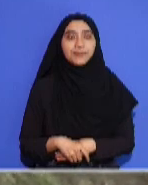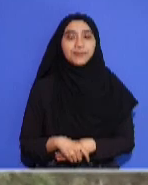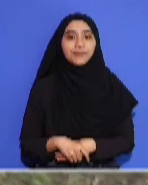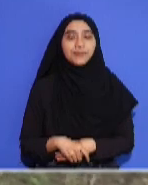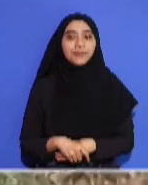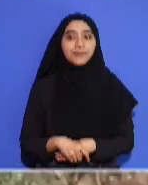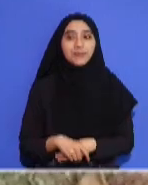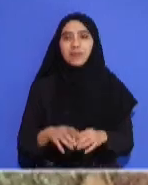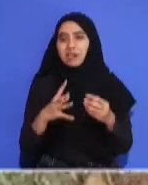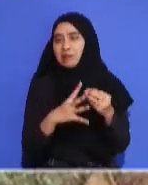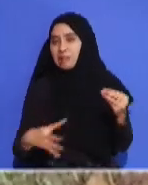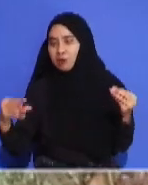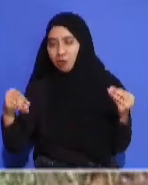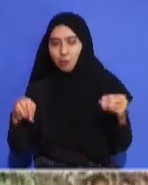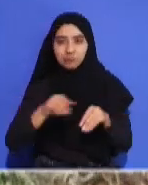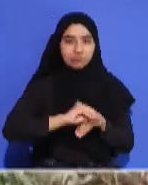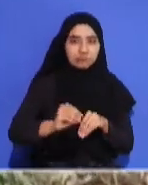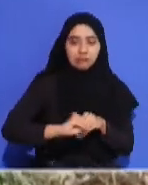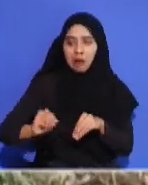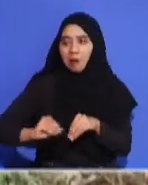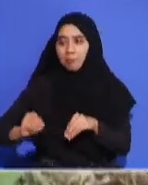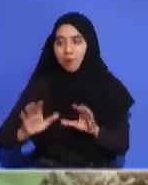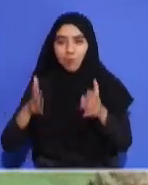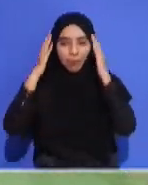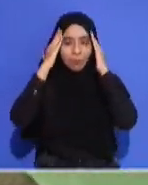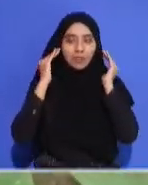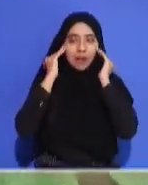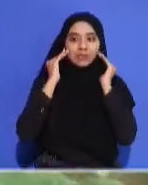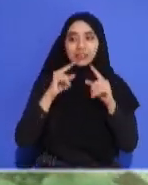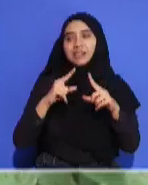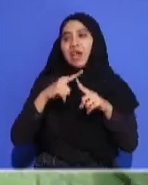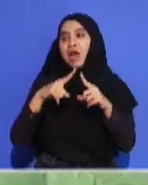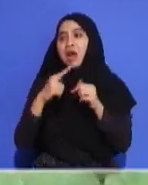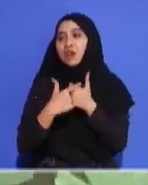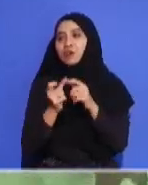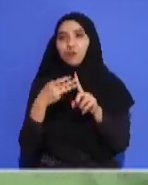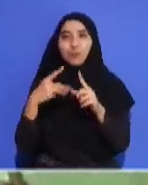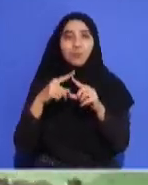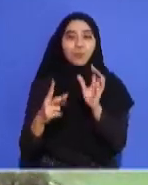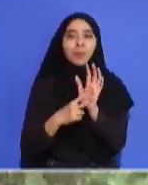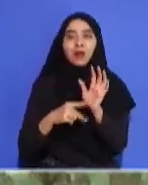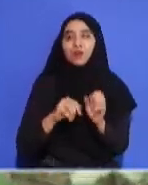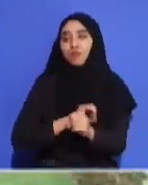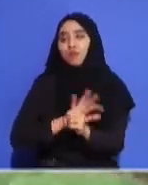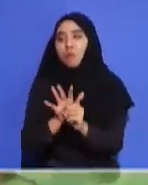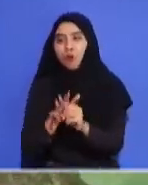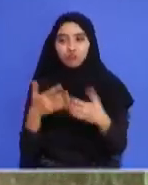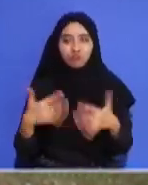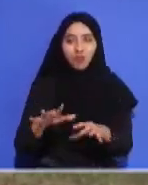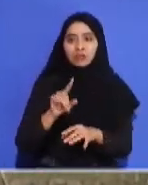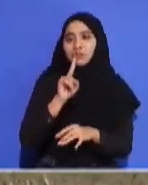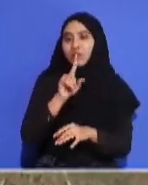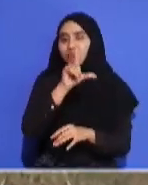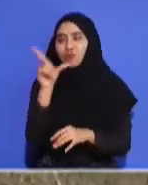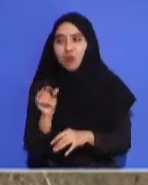Taneman terong ingkang dipun tanem dening Yadi sawene kadang tani saking Tayuban Panjatan Kulon Progo menika umuripun sampun sebulanan.